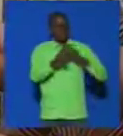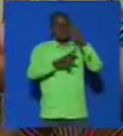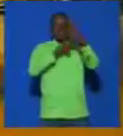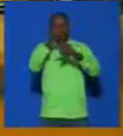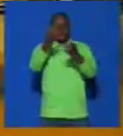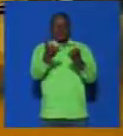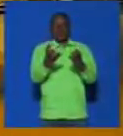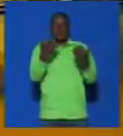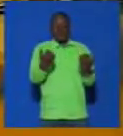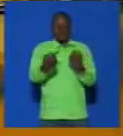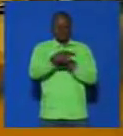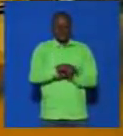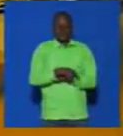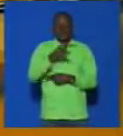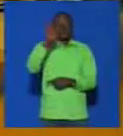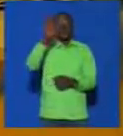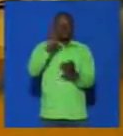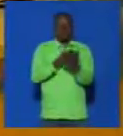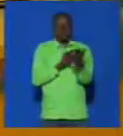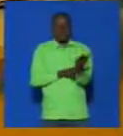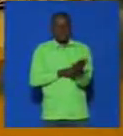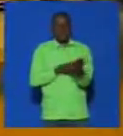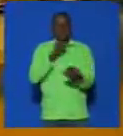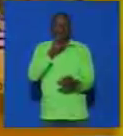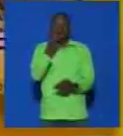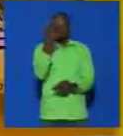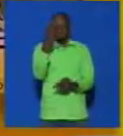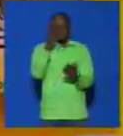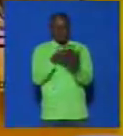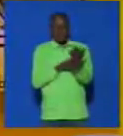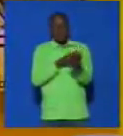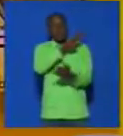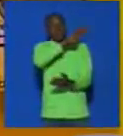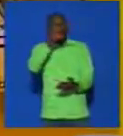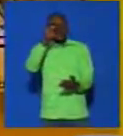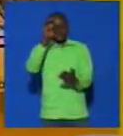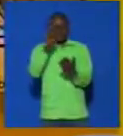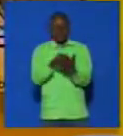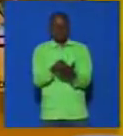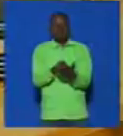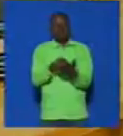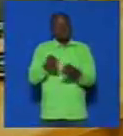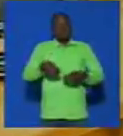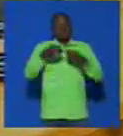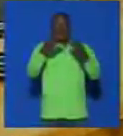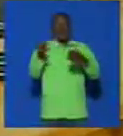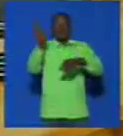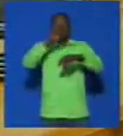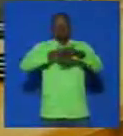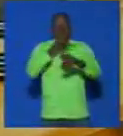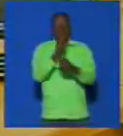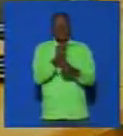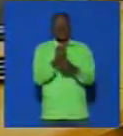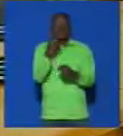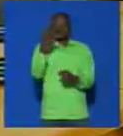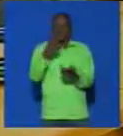aujourd'hui oui millions de dollars soit environ 4 milliards 400 millions de francs cfa destinés à la mise en oeuvre de